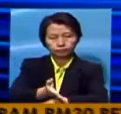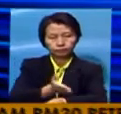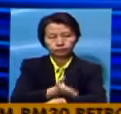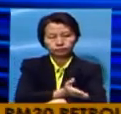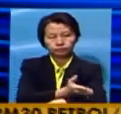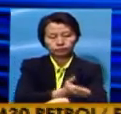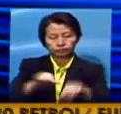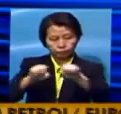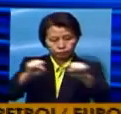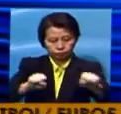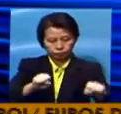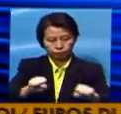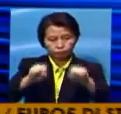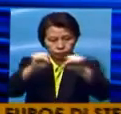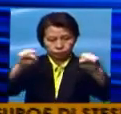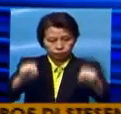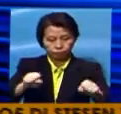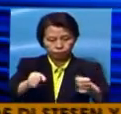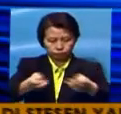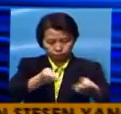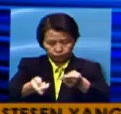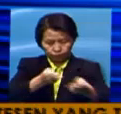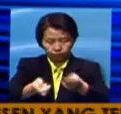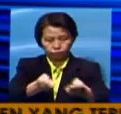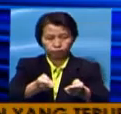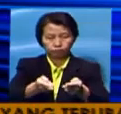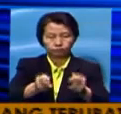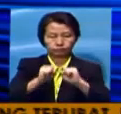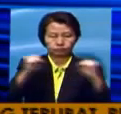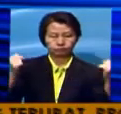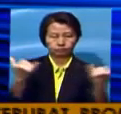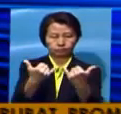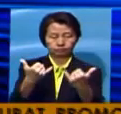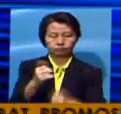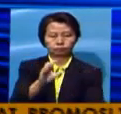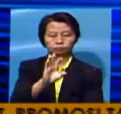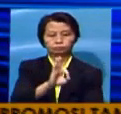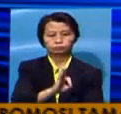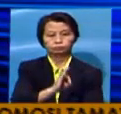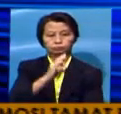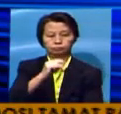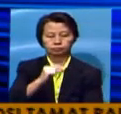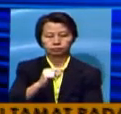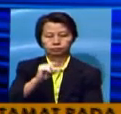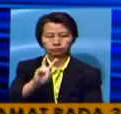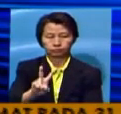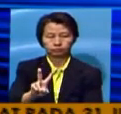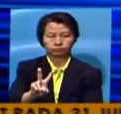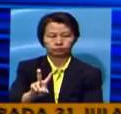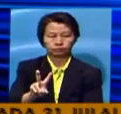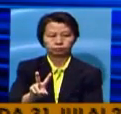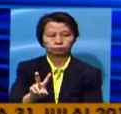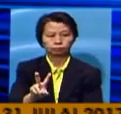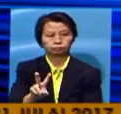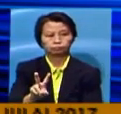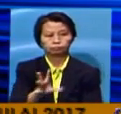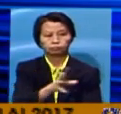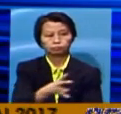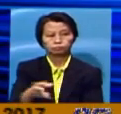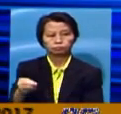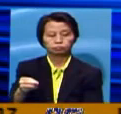sistem us tadbir Syarikat berkenaanv beapa isu boleh diatasi